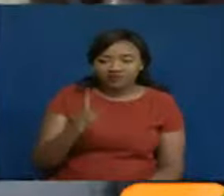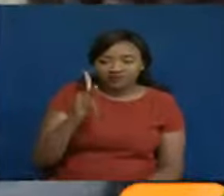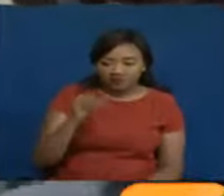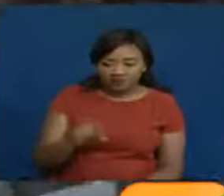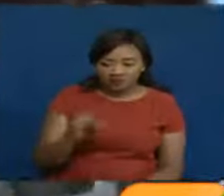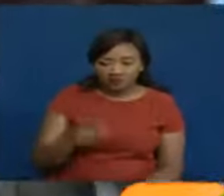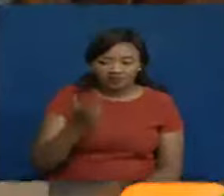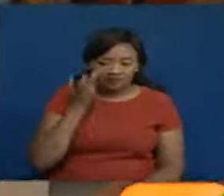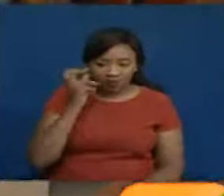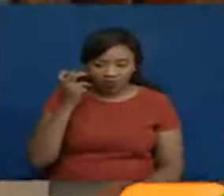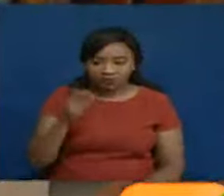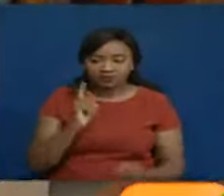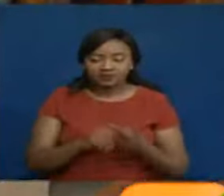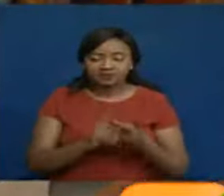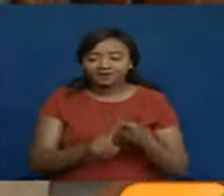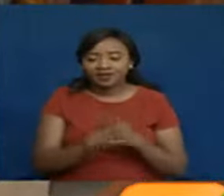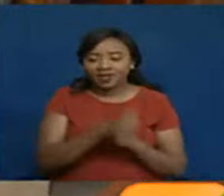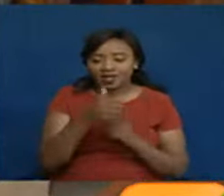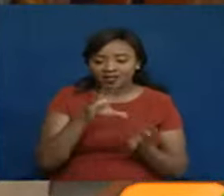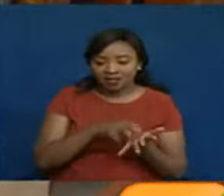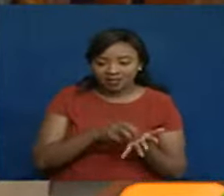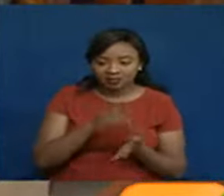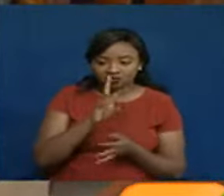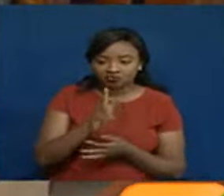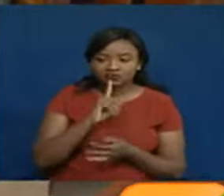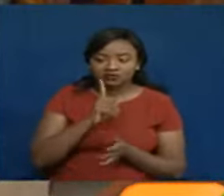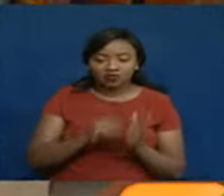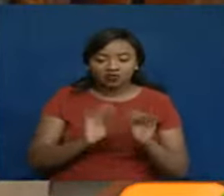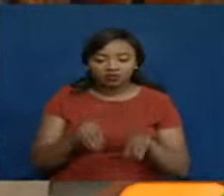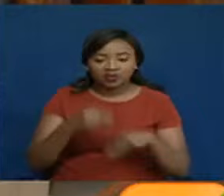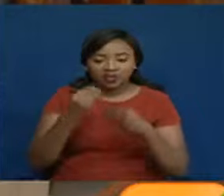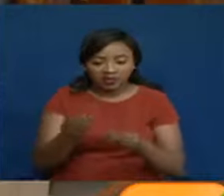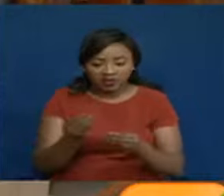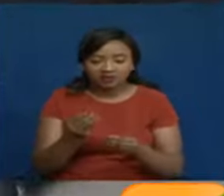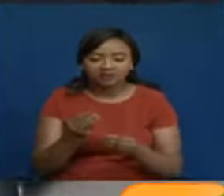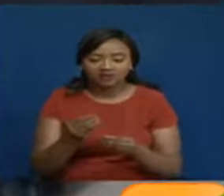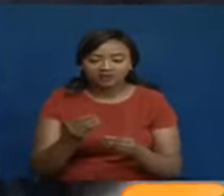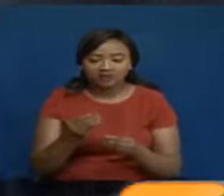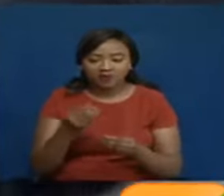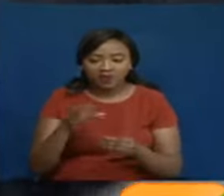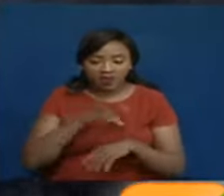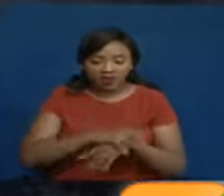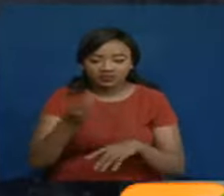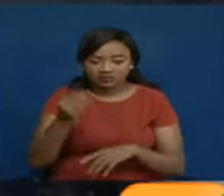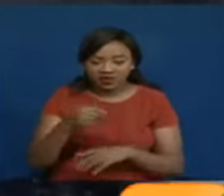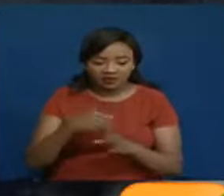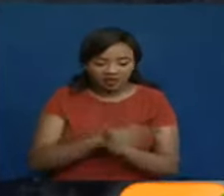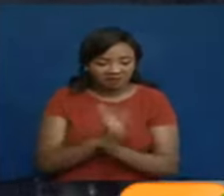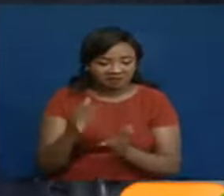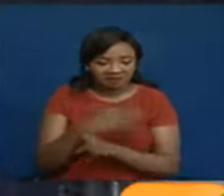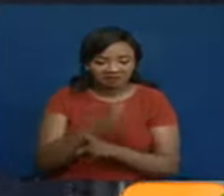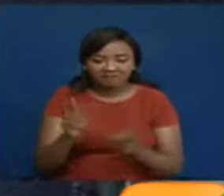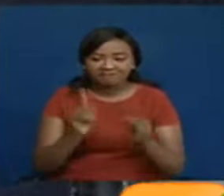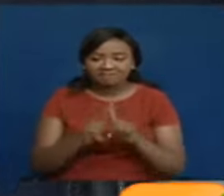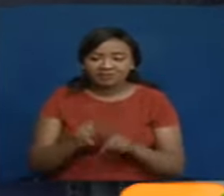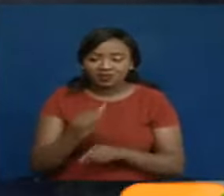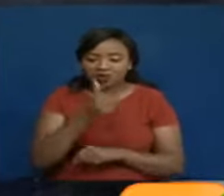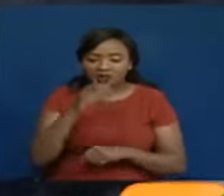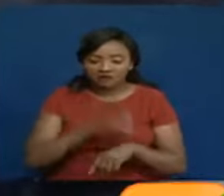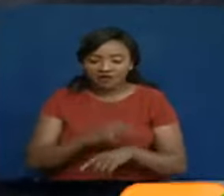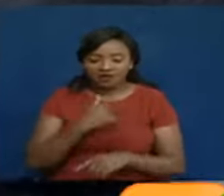Katika shtaka la pili, watuhumiwa watatu wanadaiwa kujipatia fedha kwa njia za uongo, huku wengine 12 wakikabiliwa na shtaka la